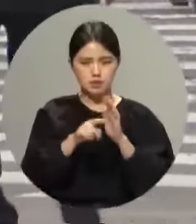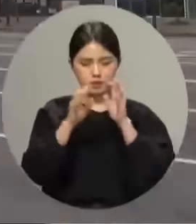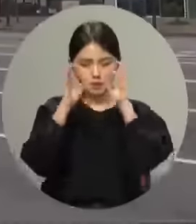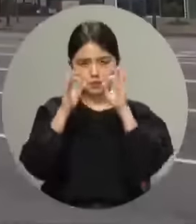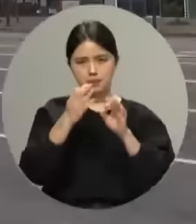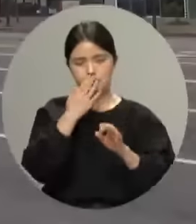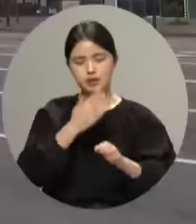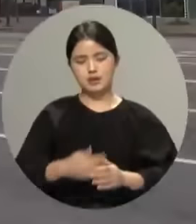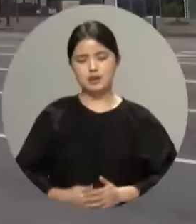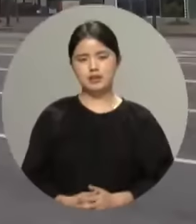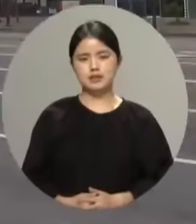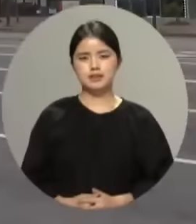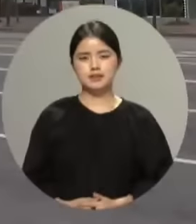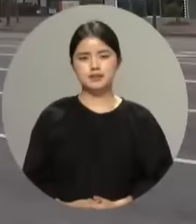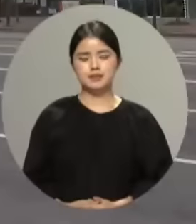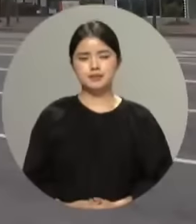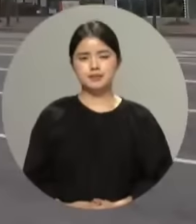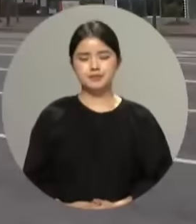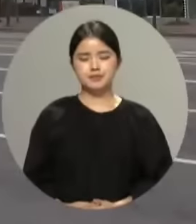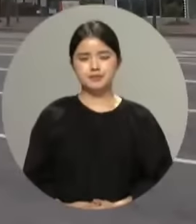됩니다 MBC 뉴스 강동엽 있니다